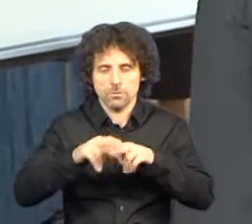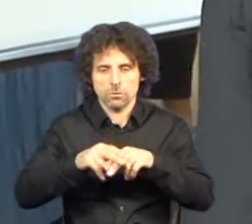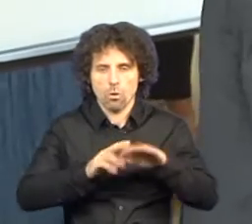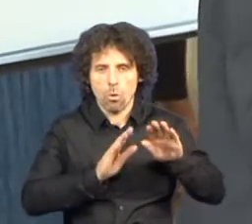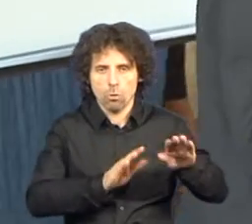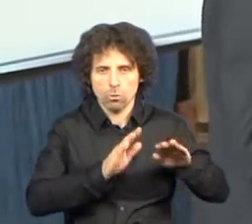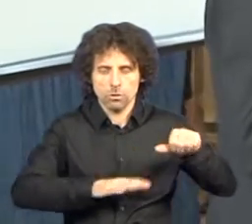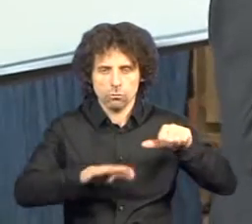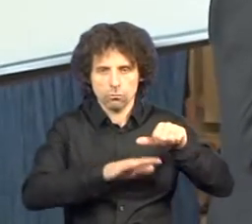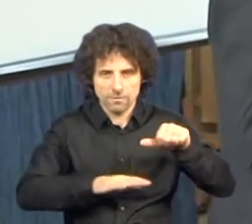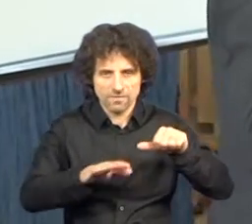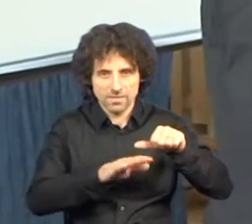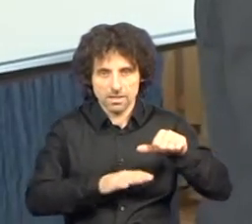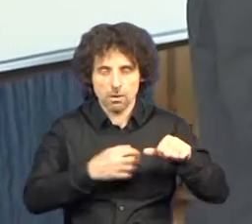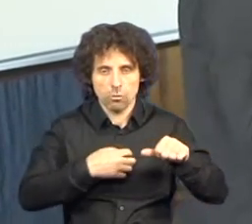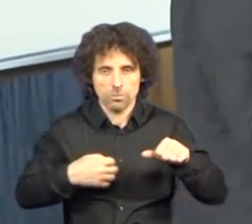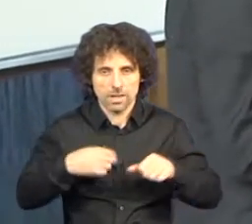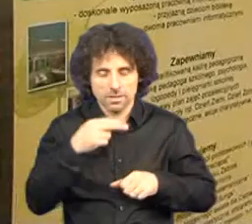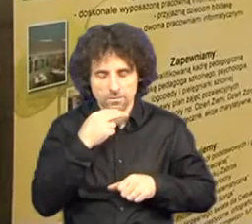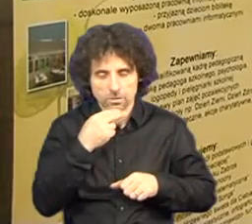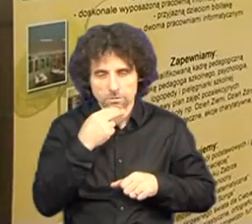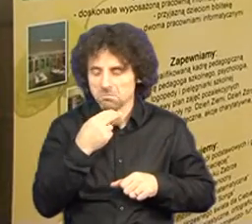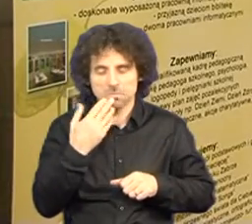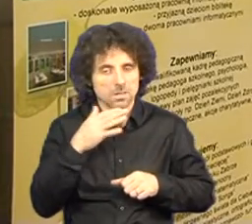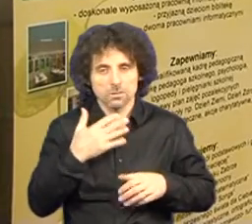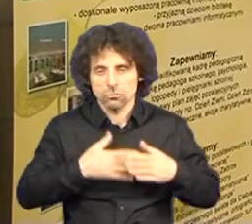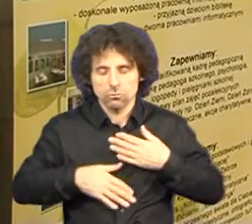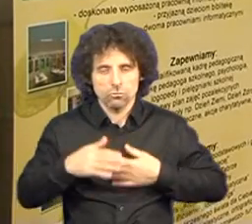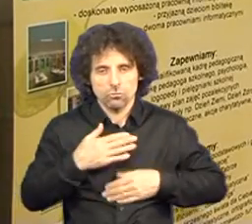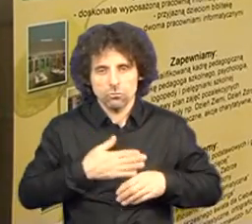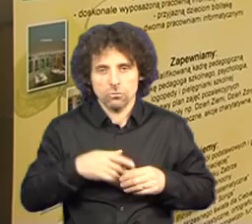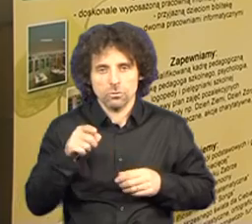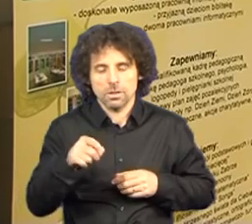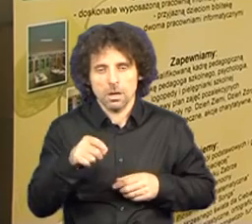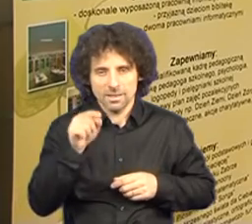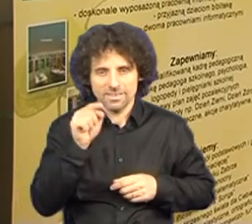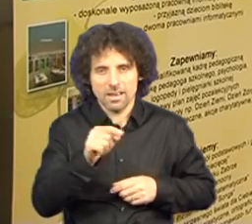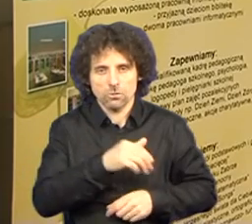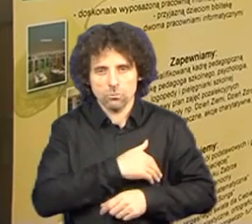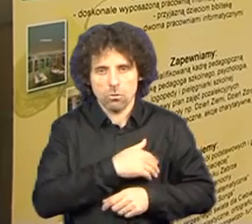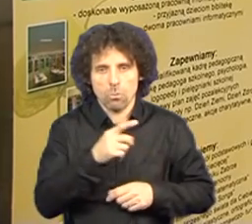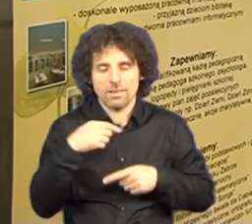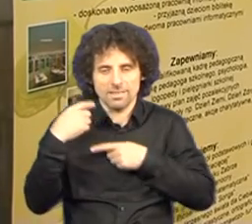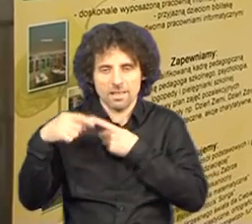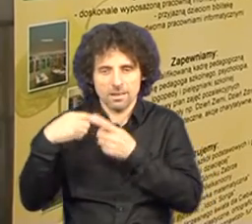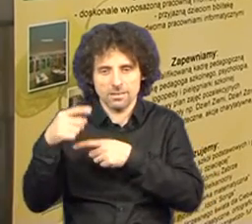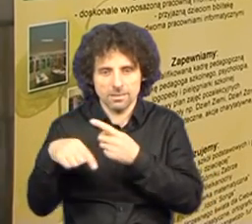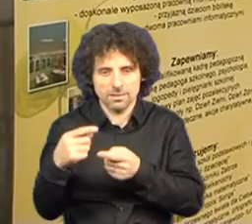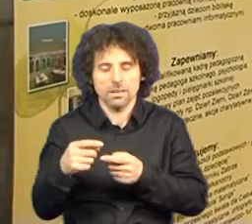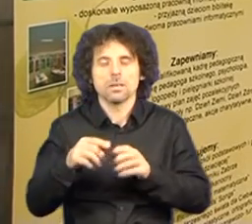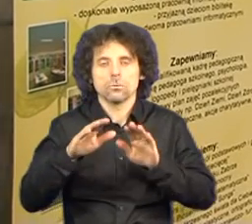Funduszu Ochrony Środowiska i Gospodarki Wodnej. I bardzo się cieszymy, że ta szkoła o takich tradycjach